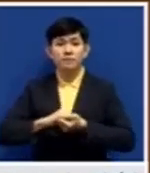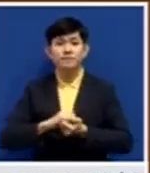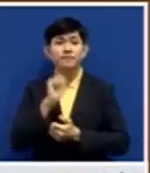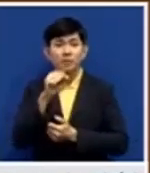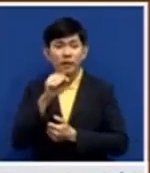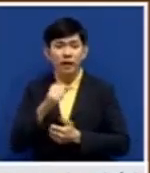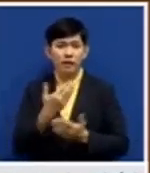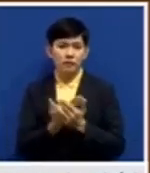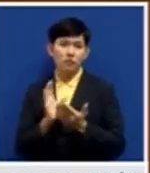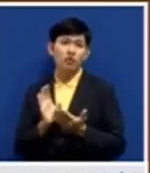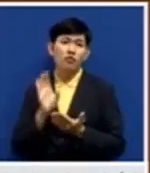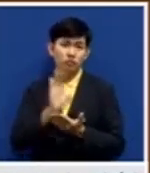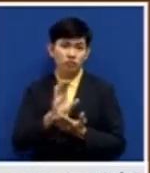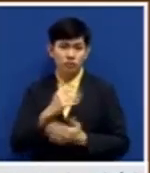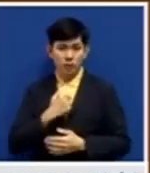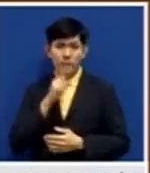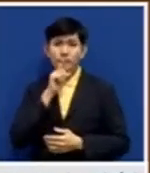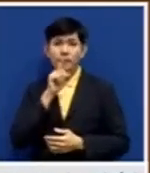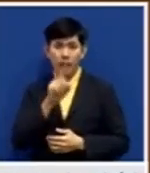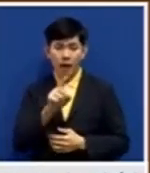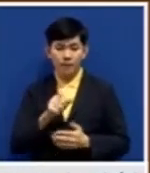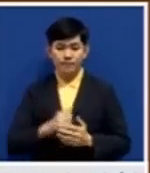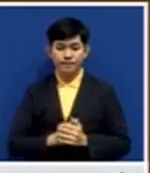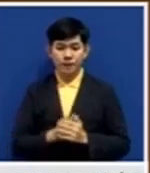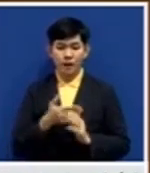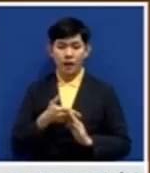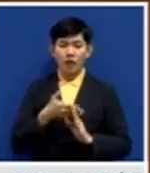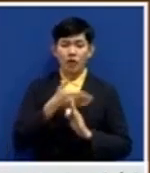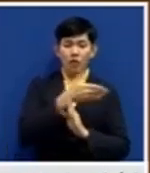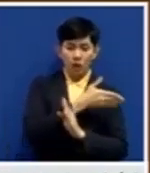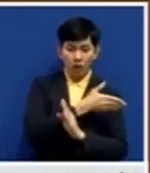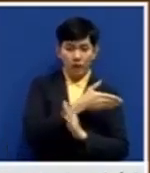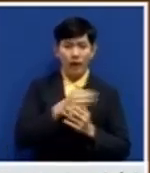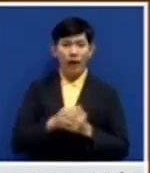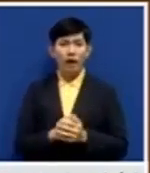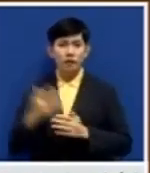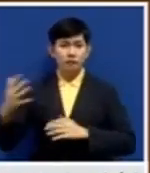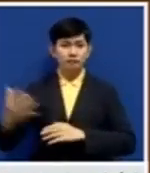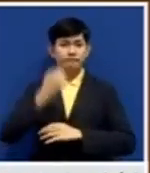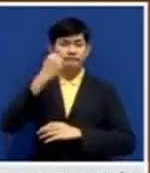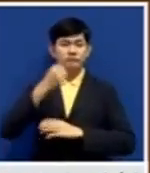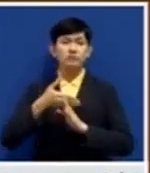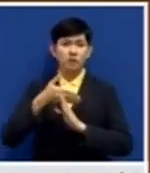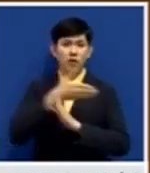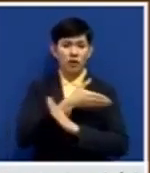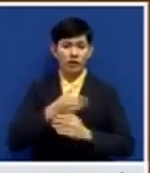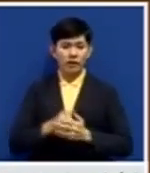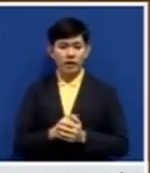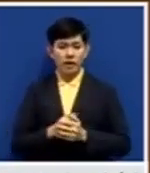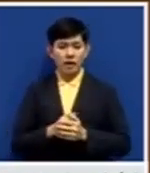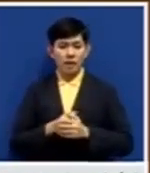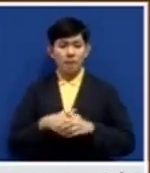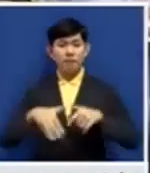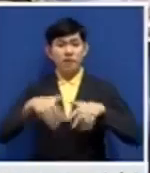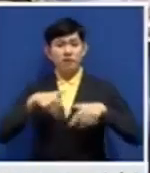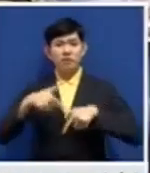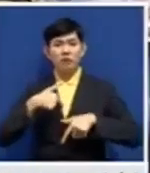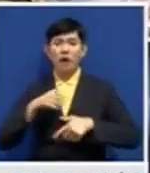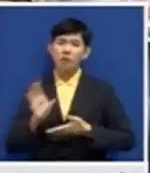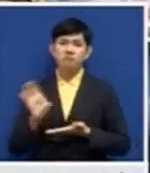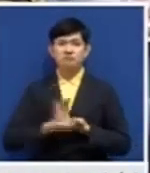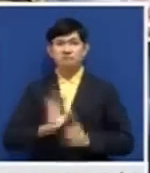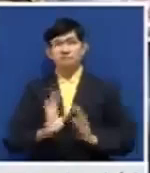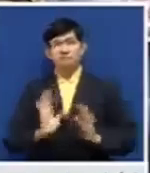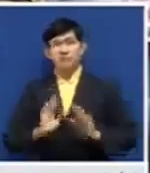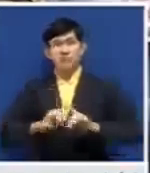ลงทุนผมถามท่านว่าก่อนหน้าที่เกิดรัฐประหารเนี่ยคนมันหนีการลงทุนเพราะที่เมืองไท